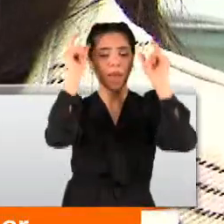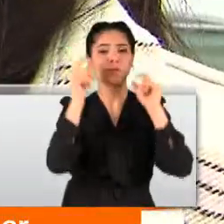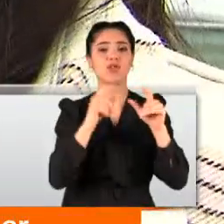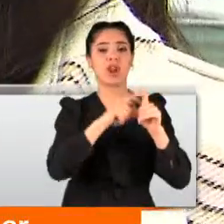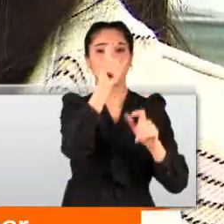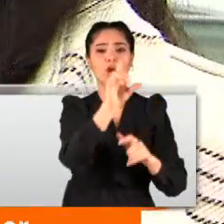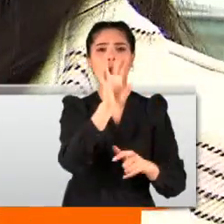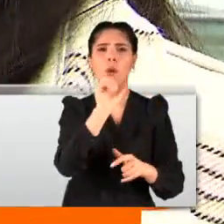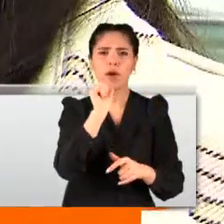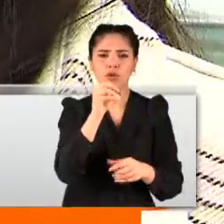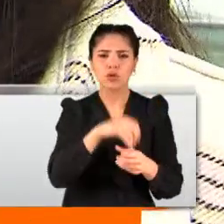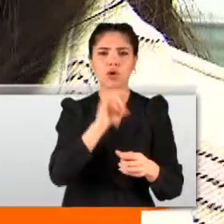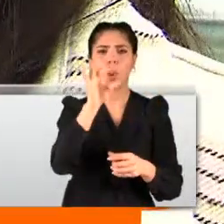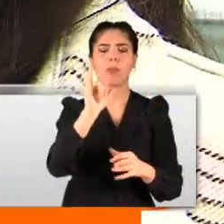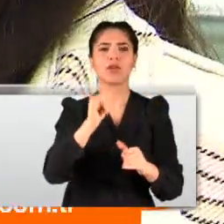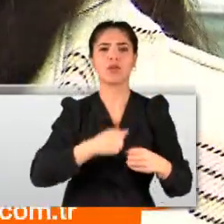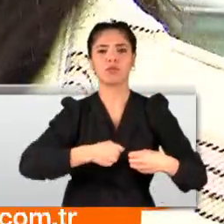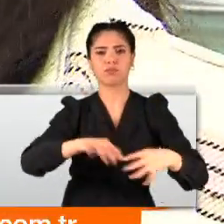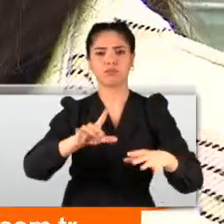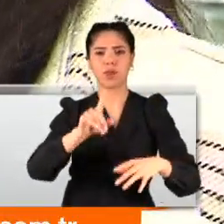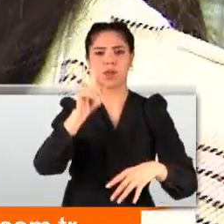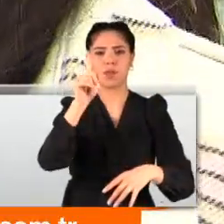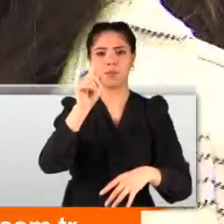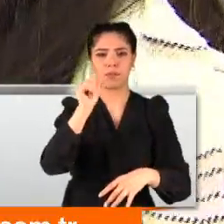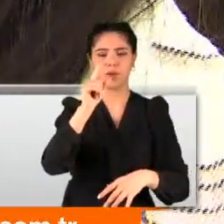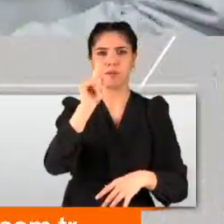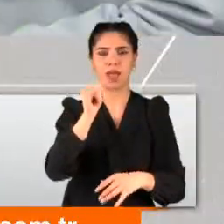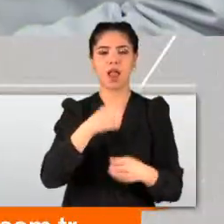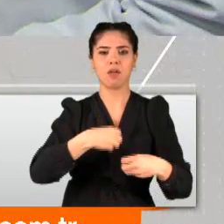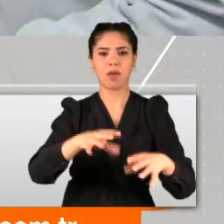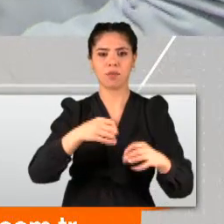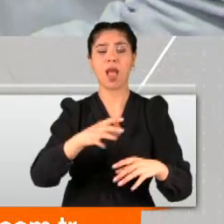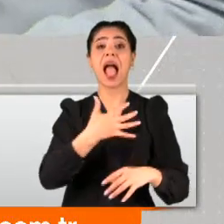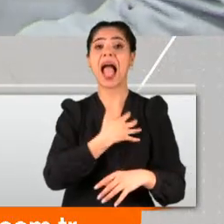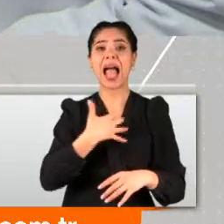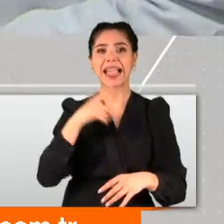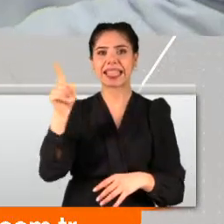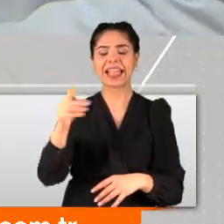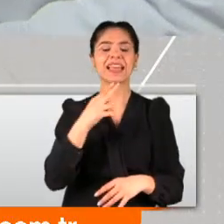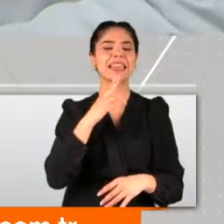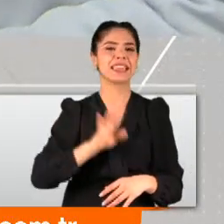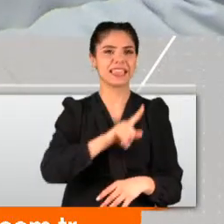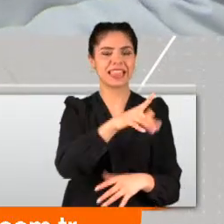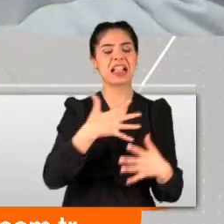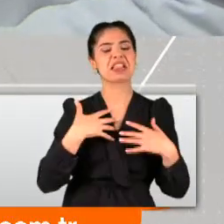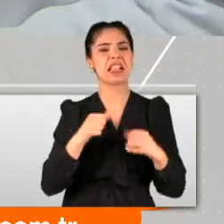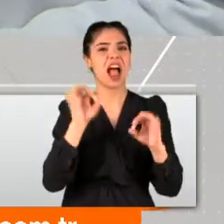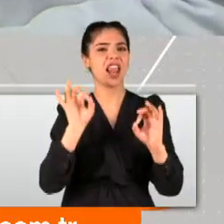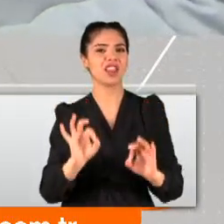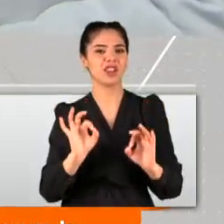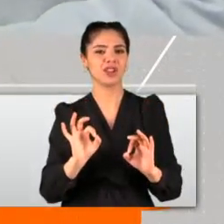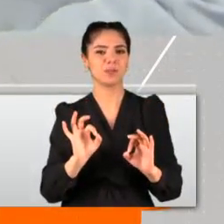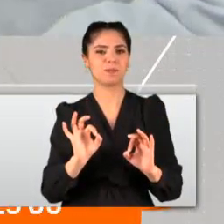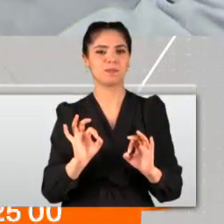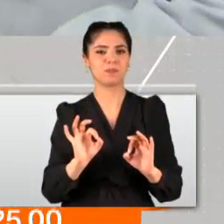Aydın 15 günde 15 kilo verdim bir güne bir kilo düşünmeye çalıştım anne kız sonda bu sağlıklılar şu